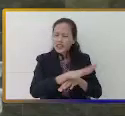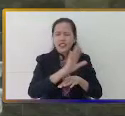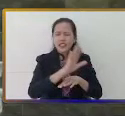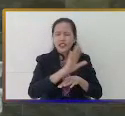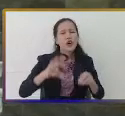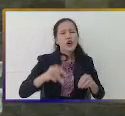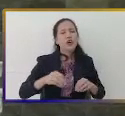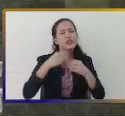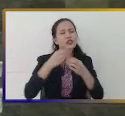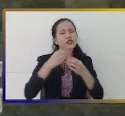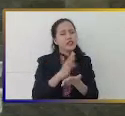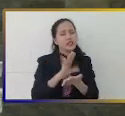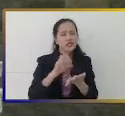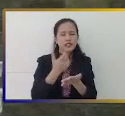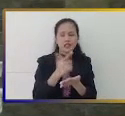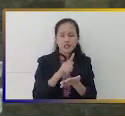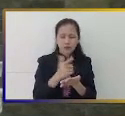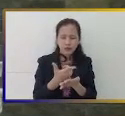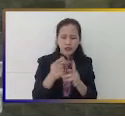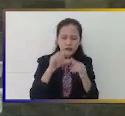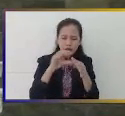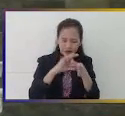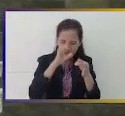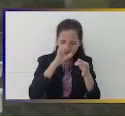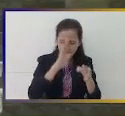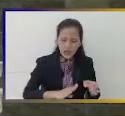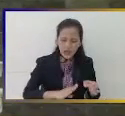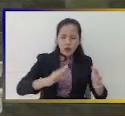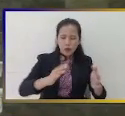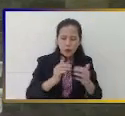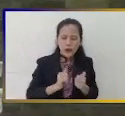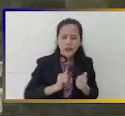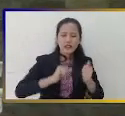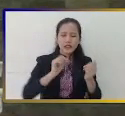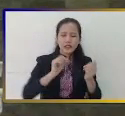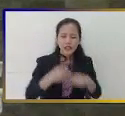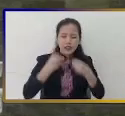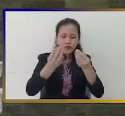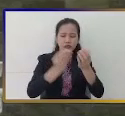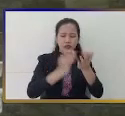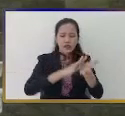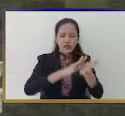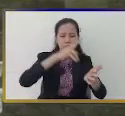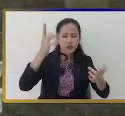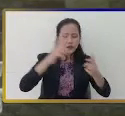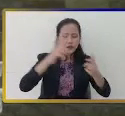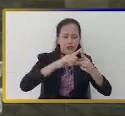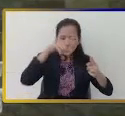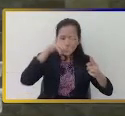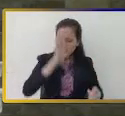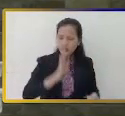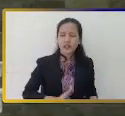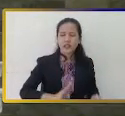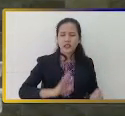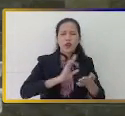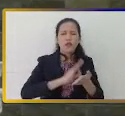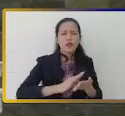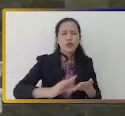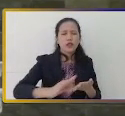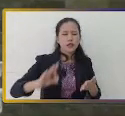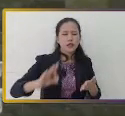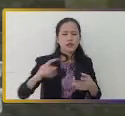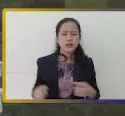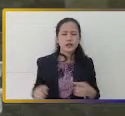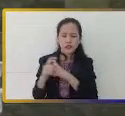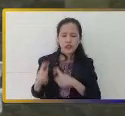as I preach your word, Panginoon. Nais ko po na kayo lang po ang maitaas at makita at maluhati po ngayong umaging ito. Patawad po, Panginoon, sa